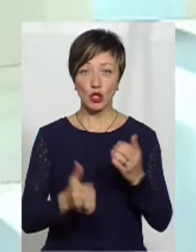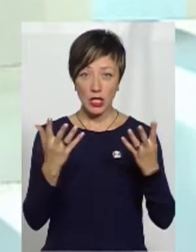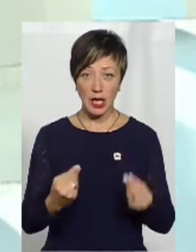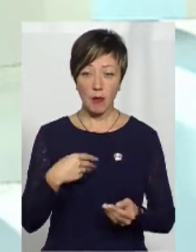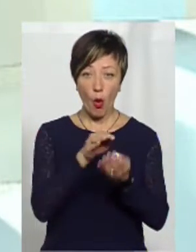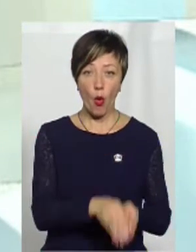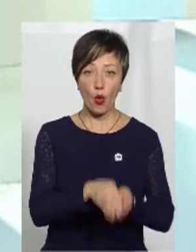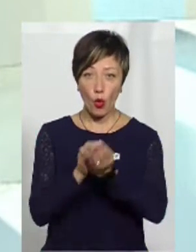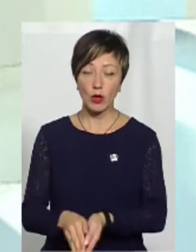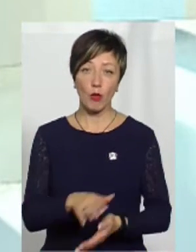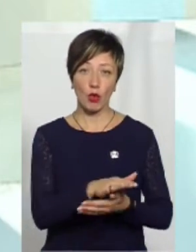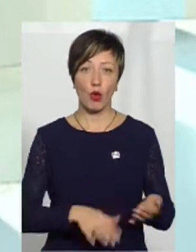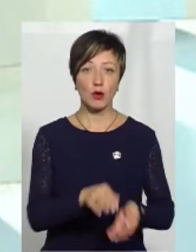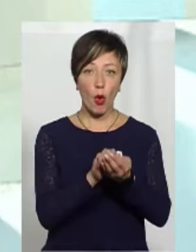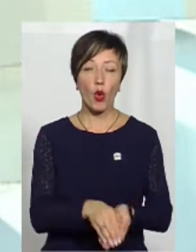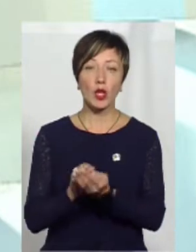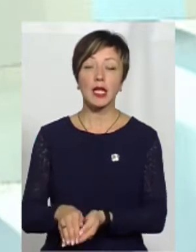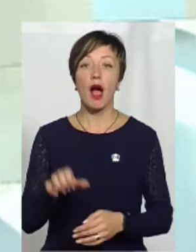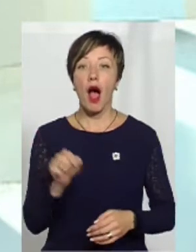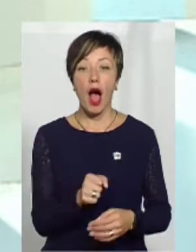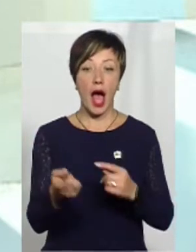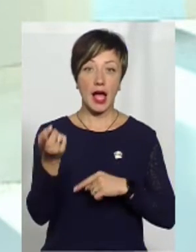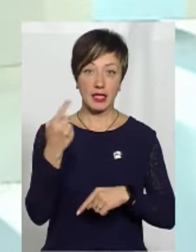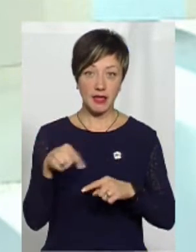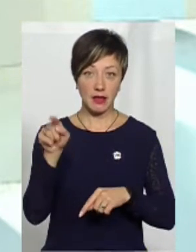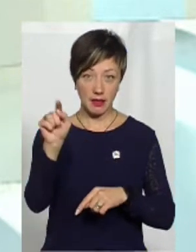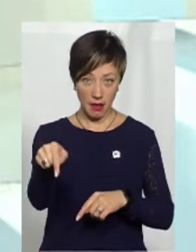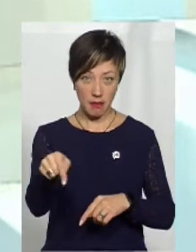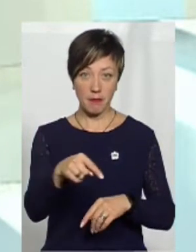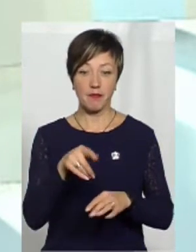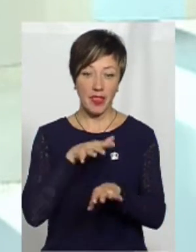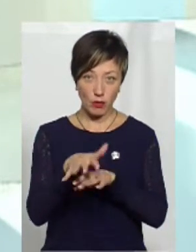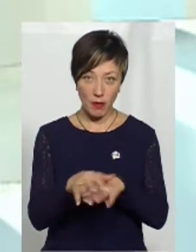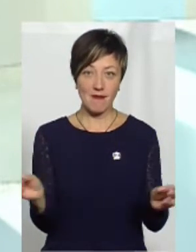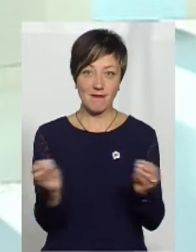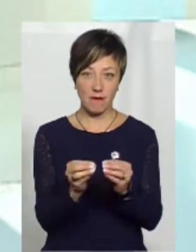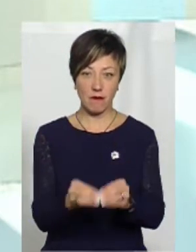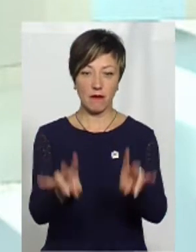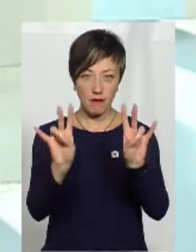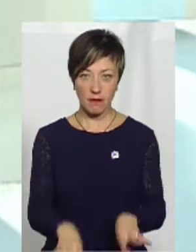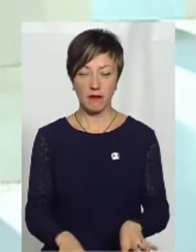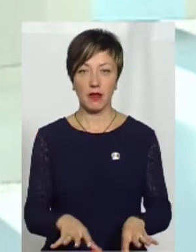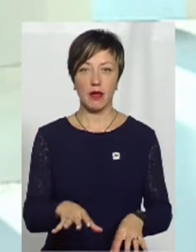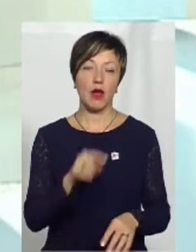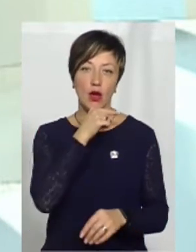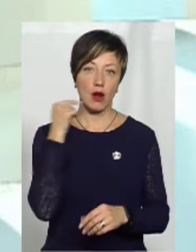день ми хоронимо, ми продовжуємо хоронити. А звідти, як стояли, як наступали